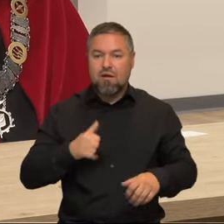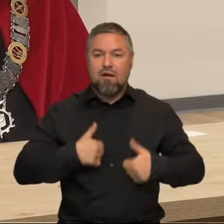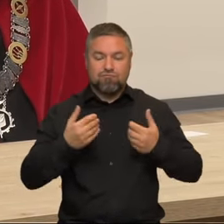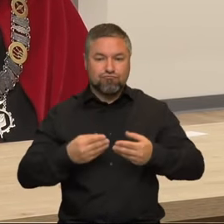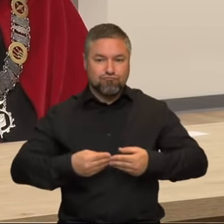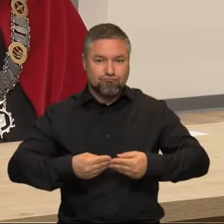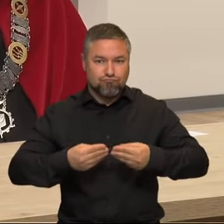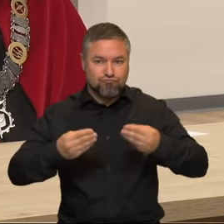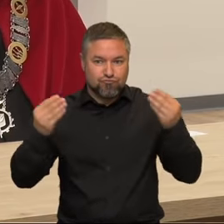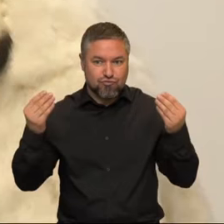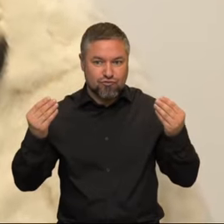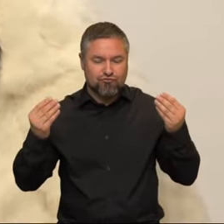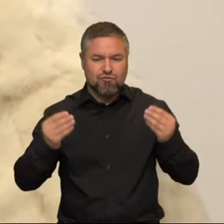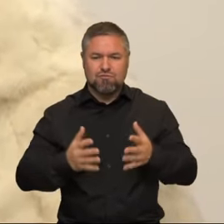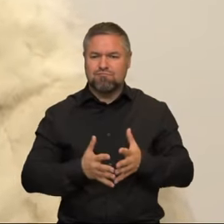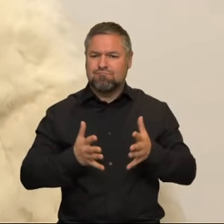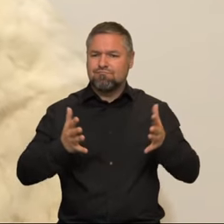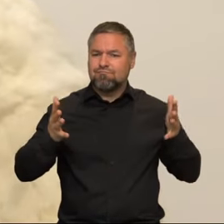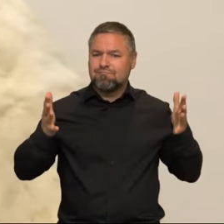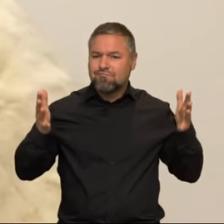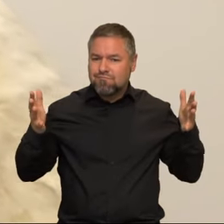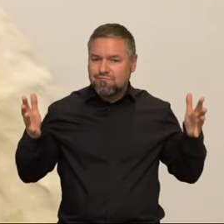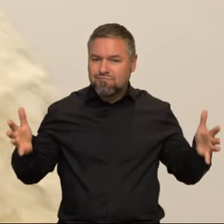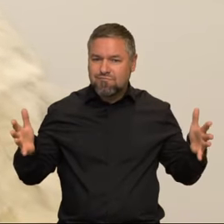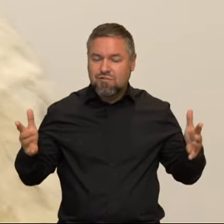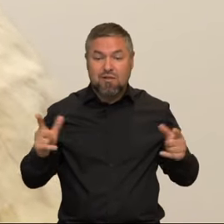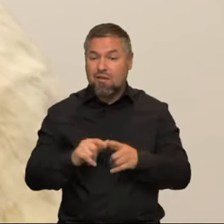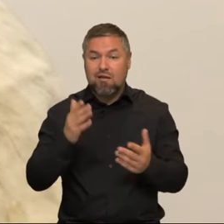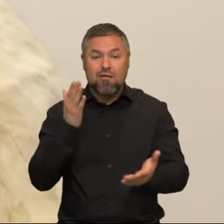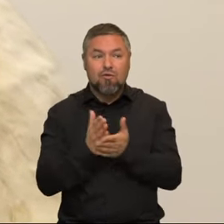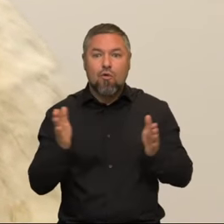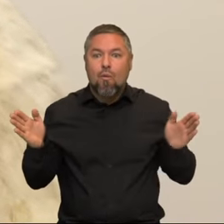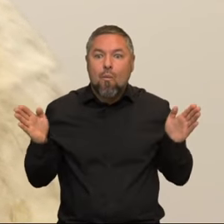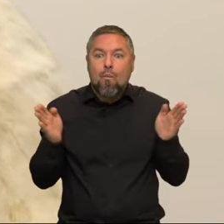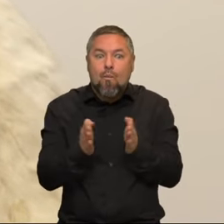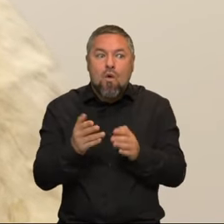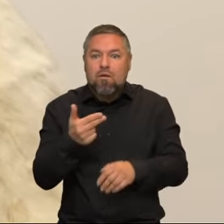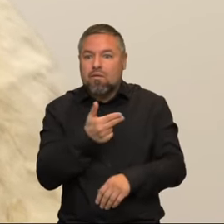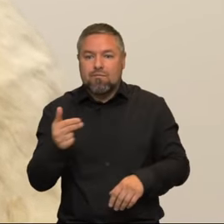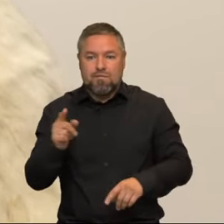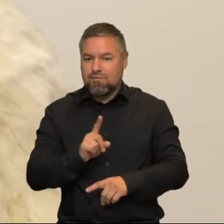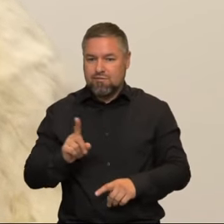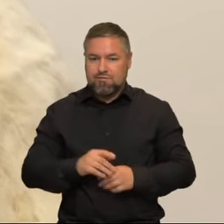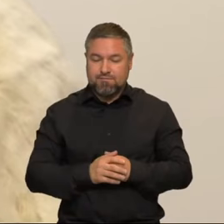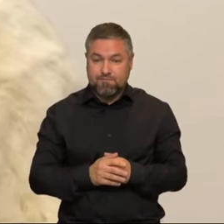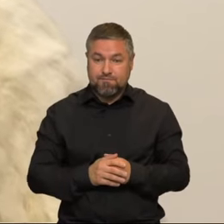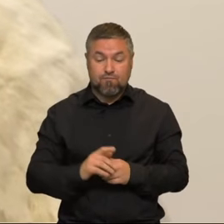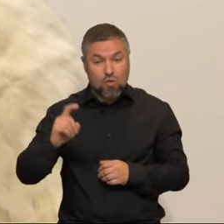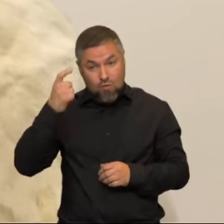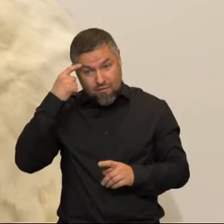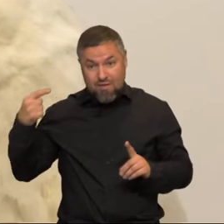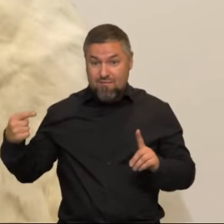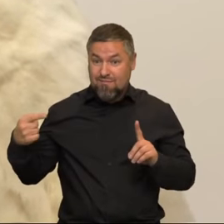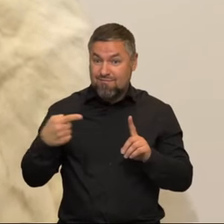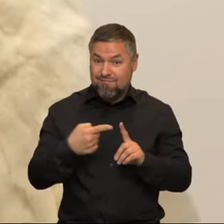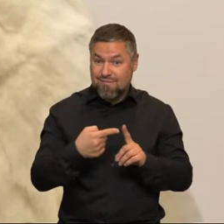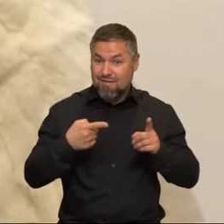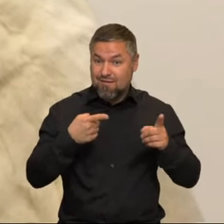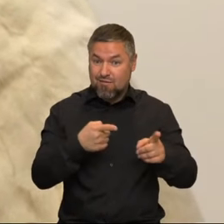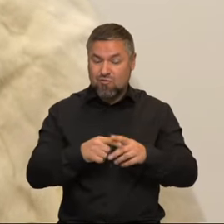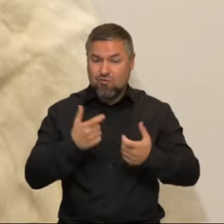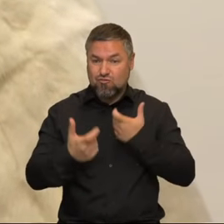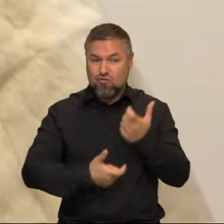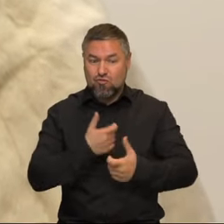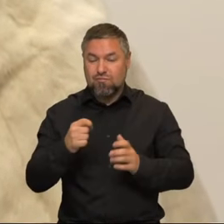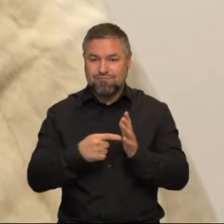rozwoju szerokiego, nie tylko w bardzo wąskiej dziedzinie. Kluczowym kierunkiem podejmowanych działań jest